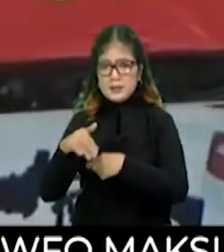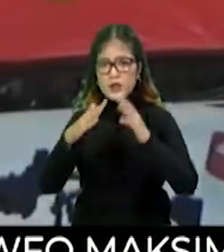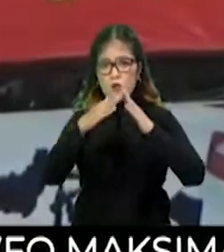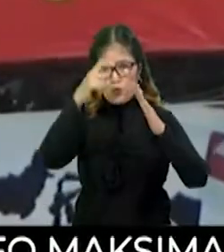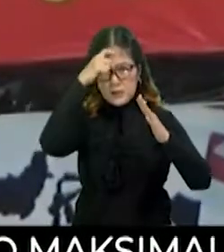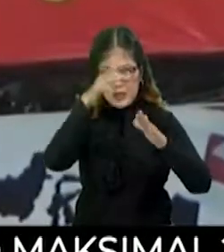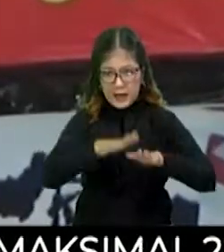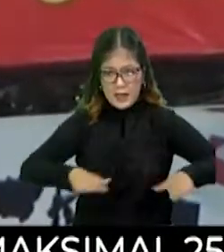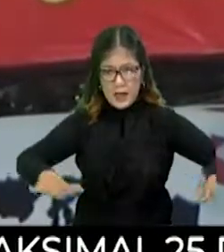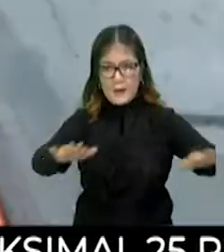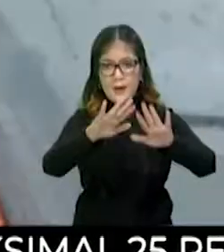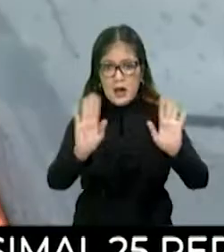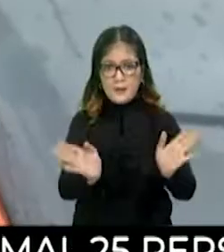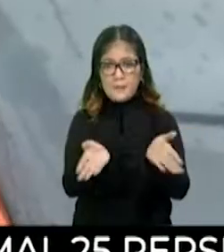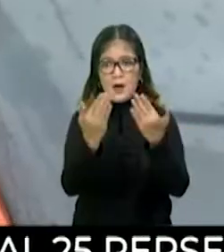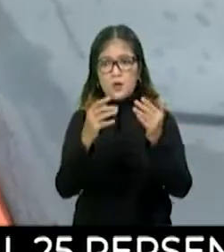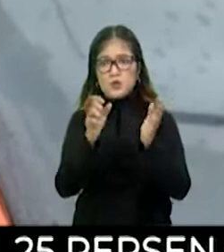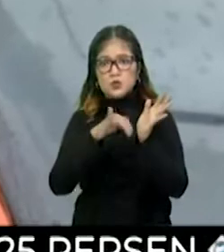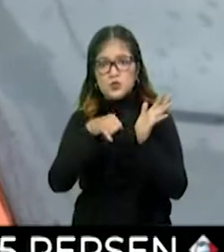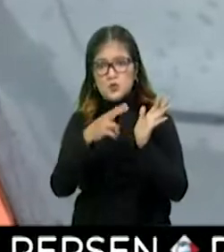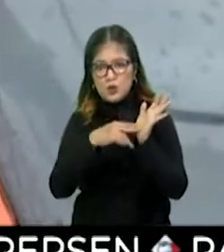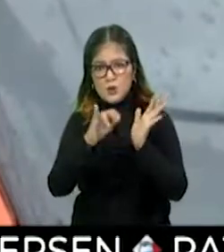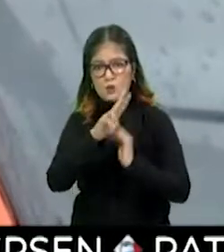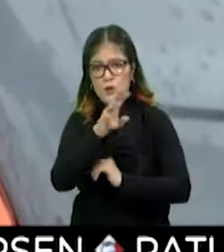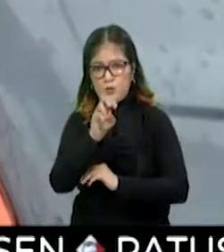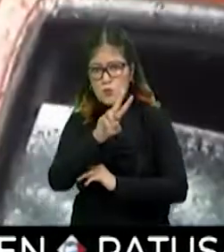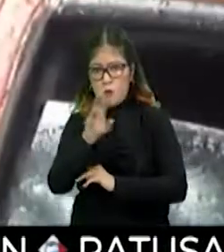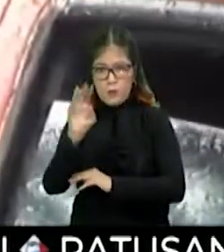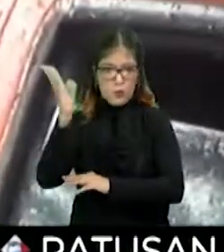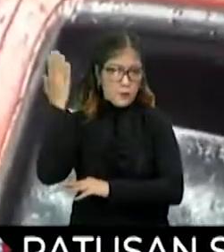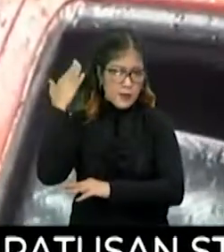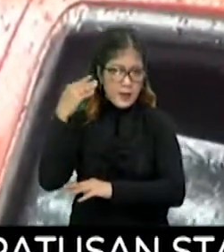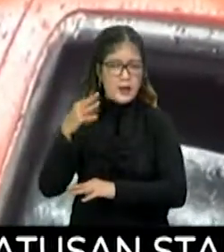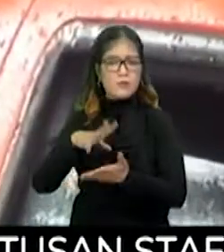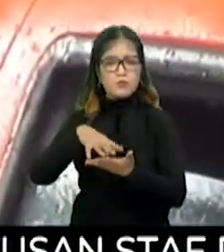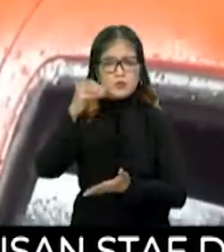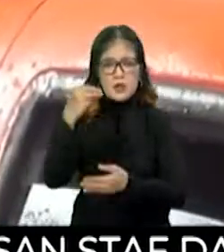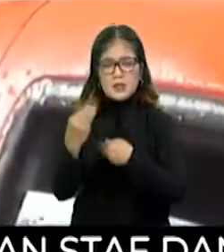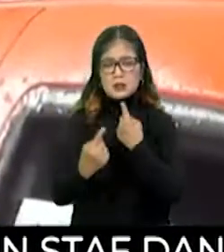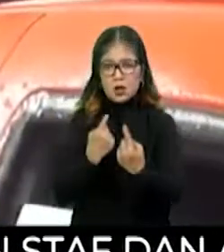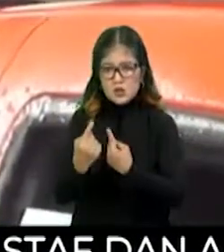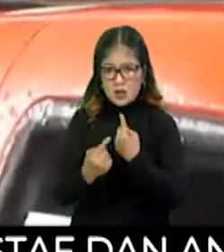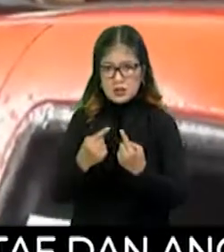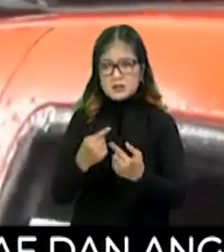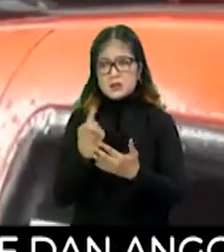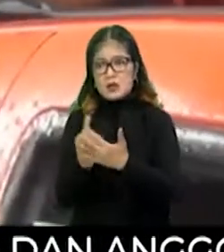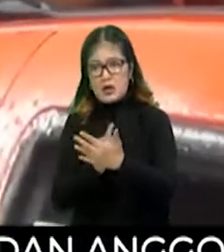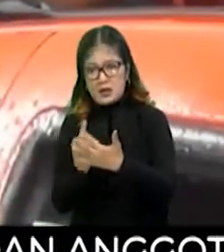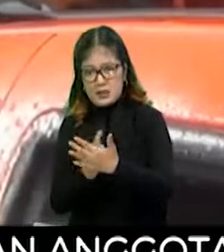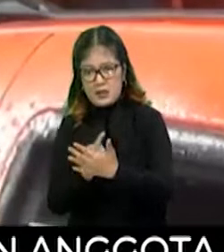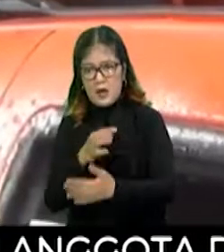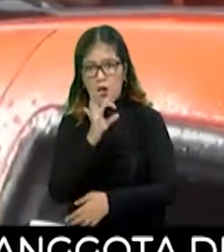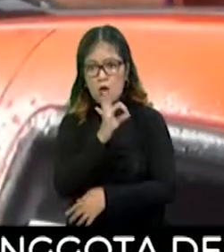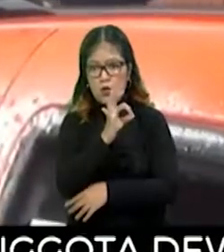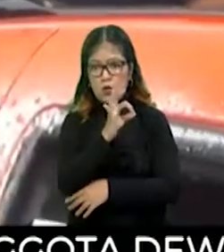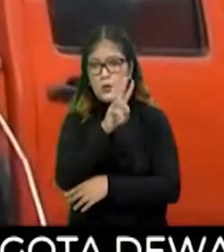pada Juni 2020 lalu sebagai sarana isolasi terpusat pasien COVID-19. Sejak akhir Oktober 2021,